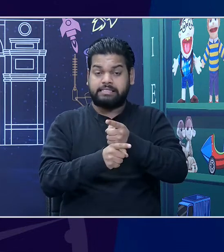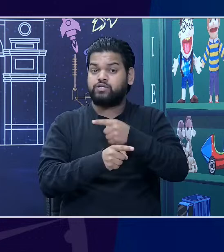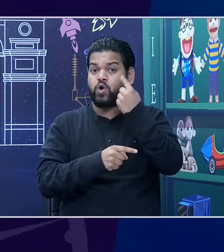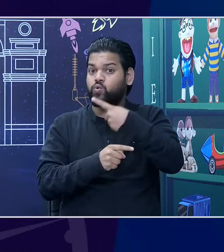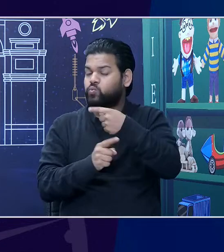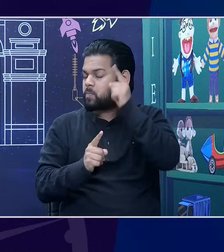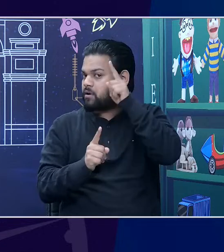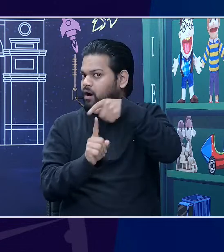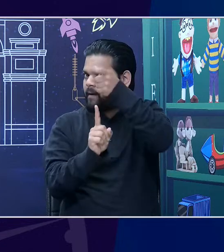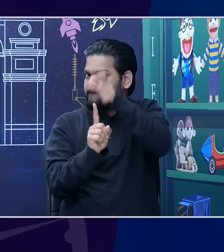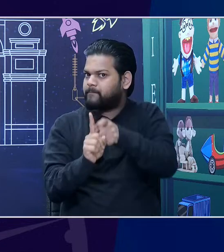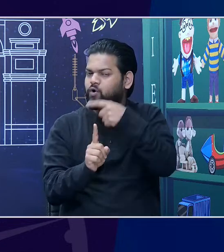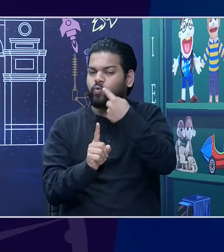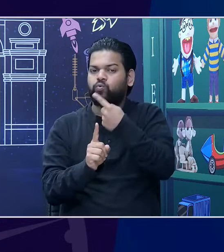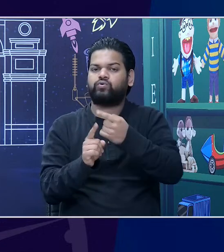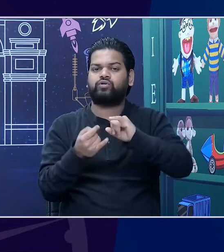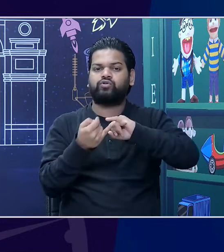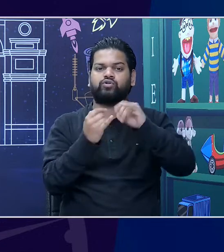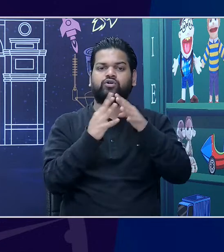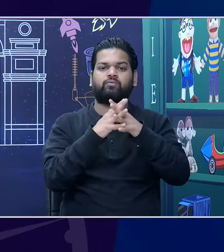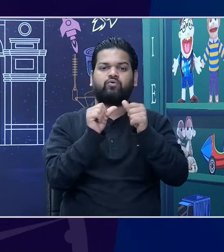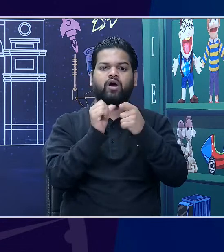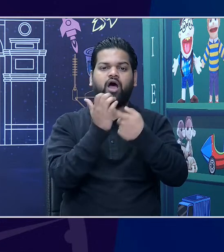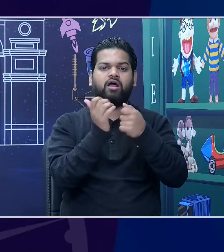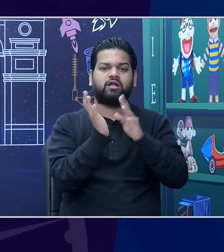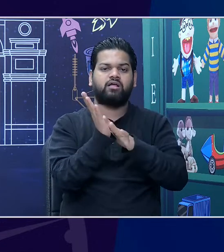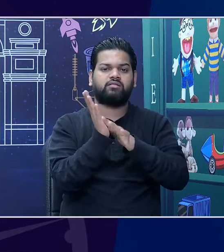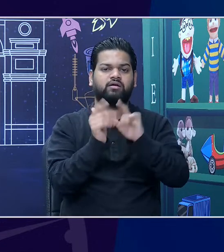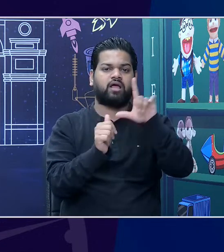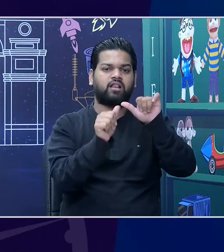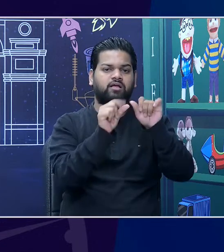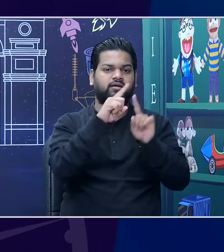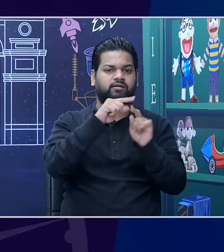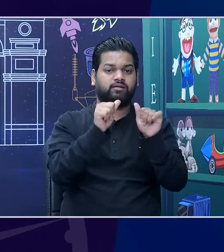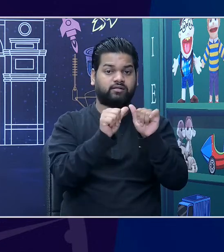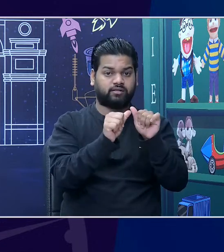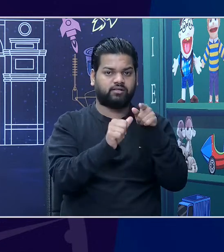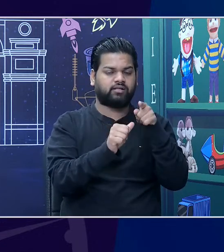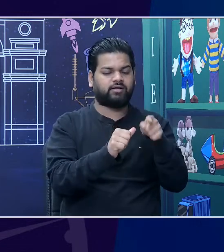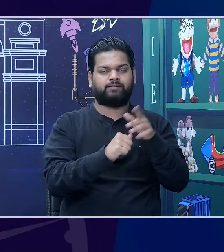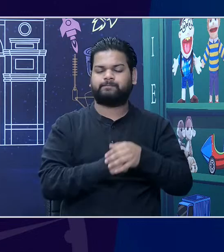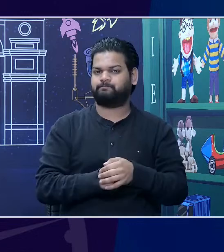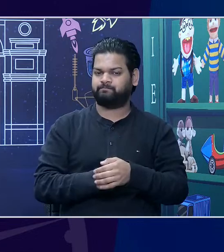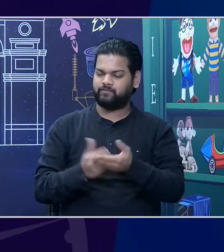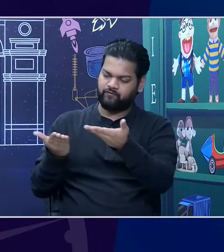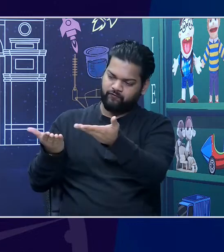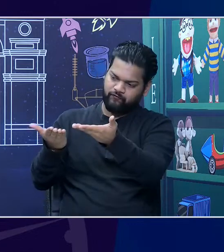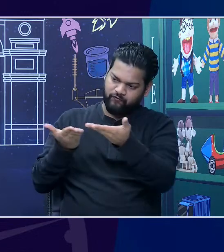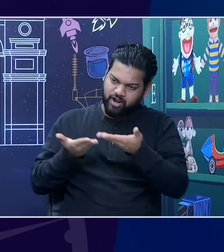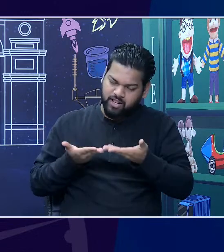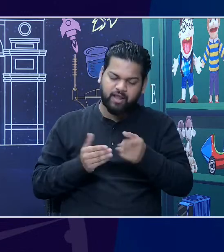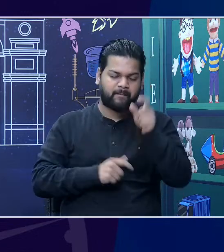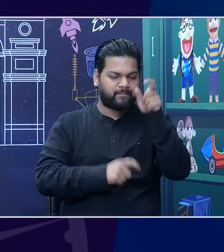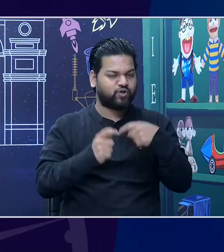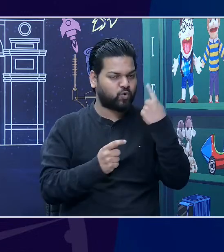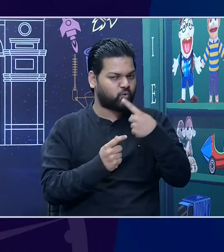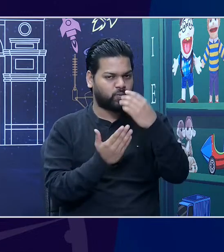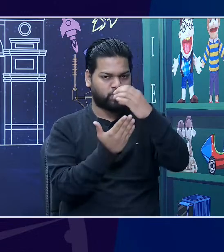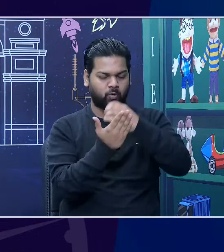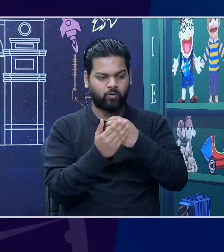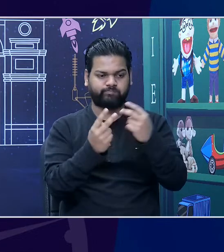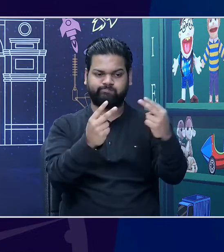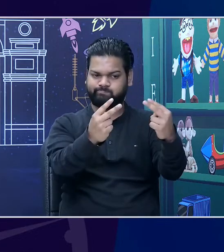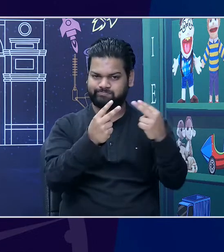Swarnlata Sharma ma'am. मैम आपका बहुत बहुत स्वागत है. नमस्कार. थैंक यू कुसुम जी. हेलो व्यूअर्स. मैम है